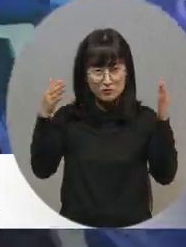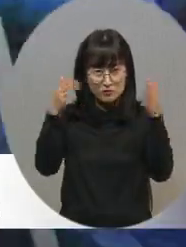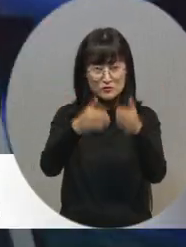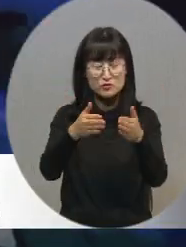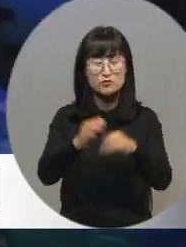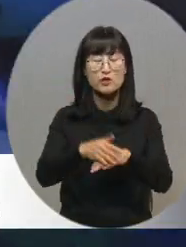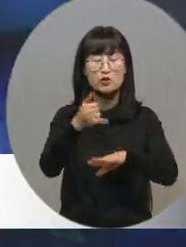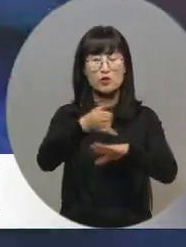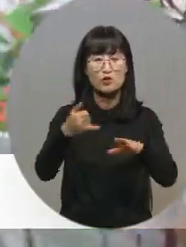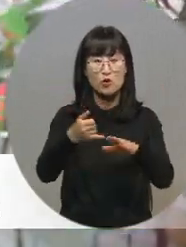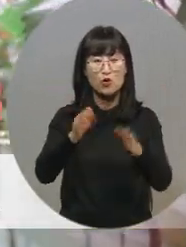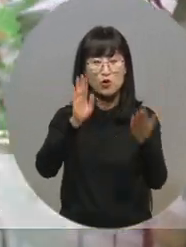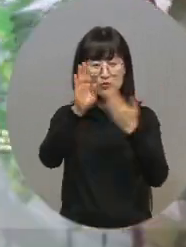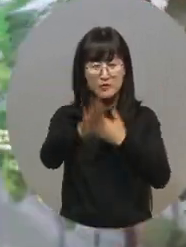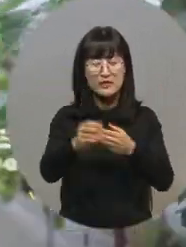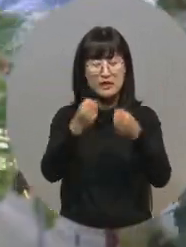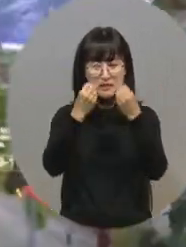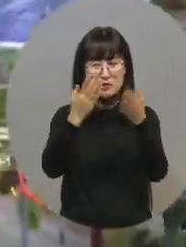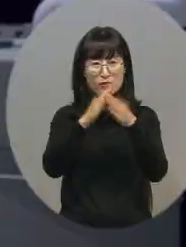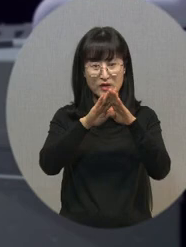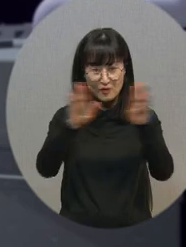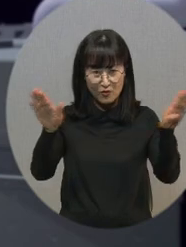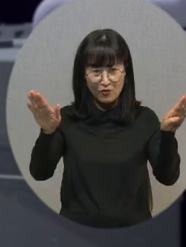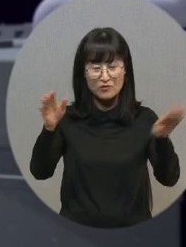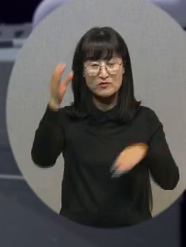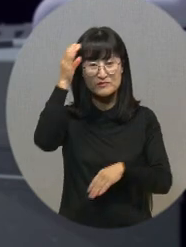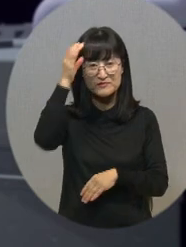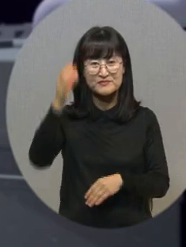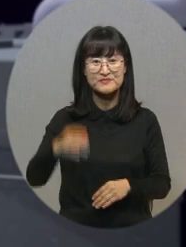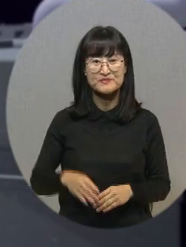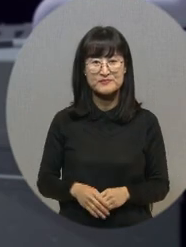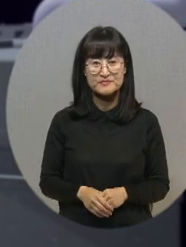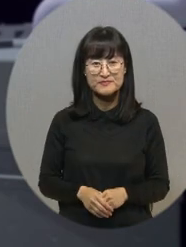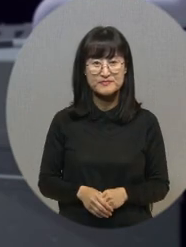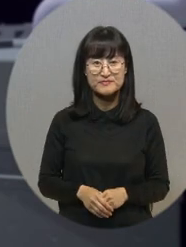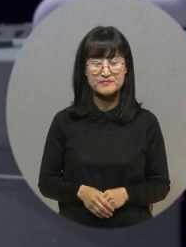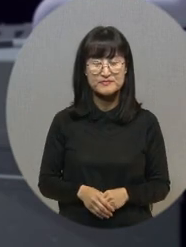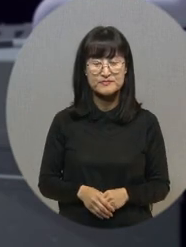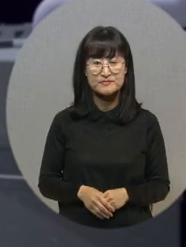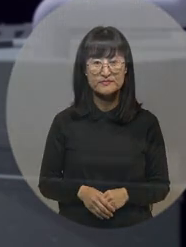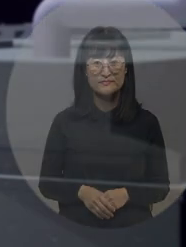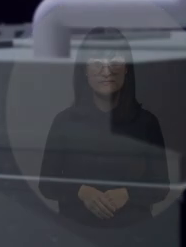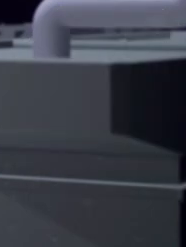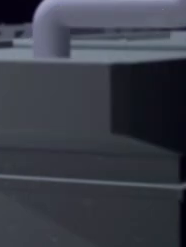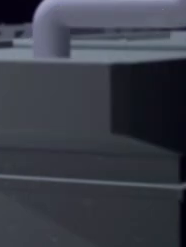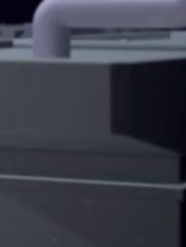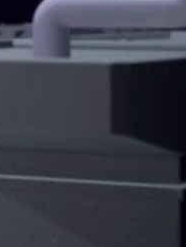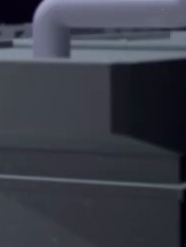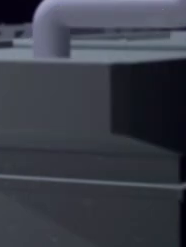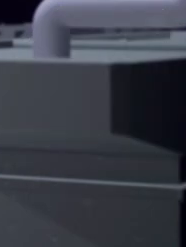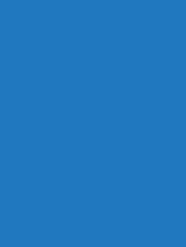농업의 미래를 새롭게 열길 기대합니다. 복지TV 뉴스 김주은입니다.